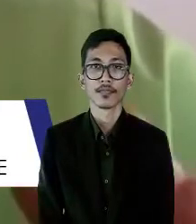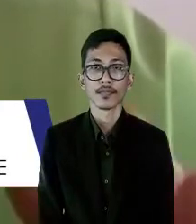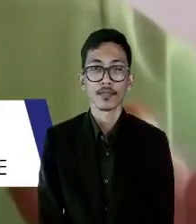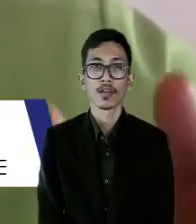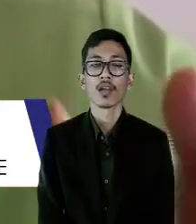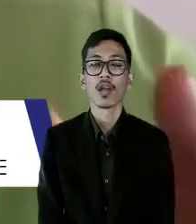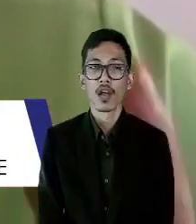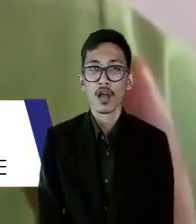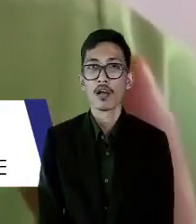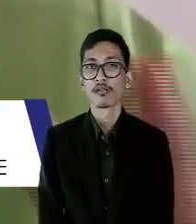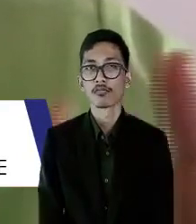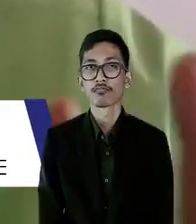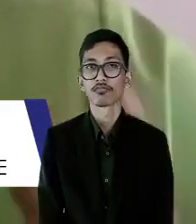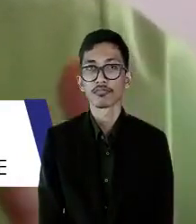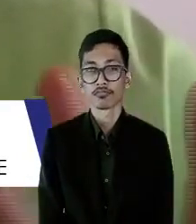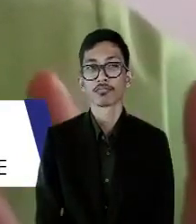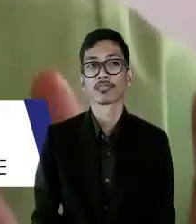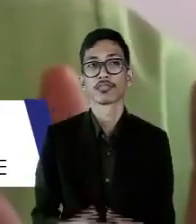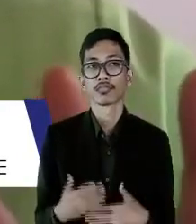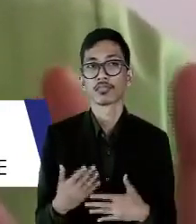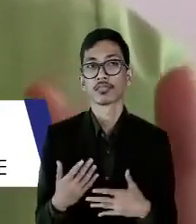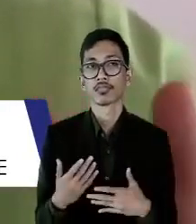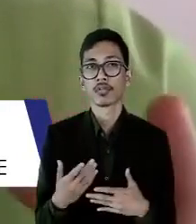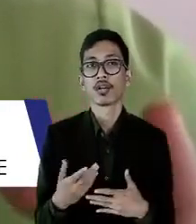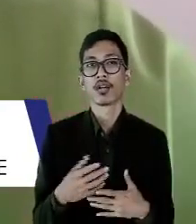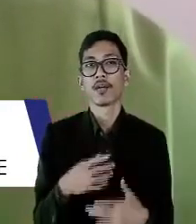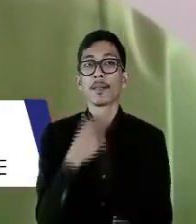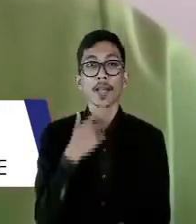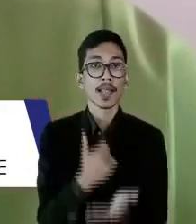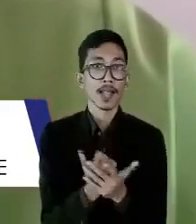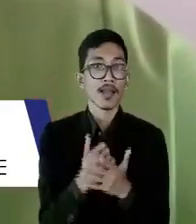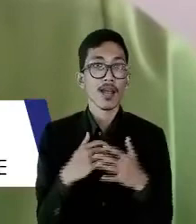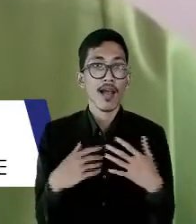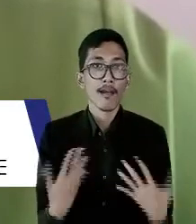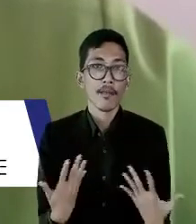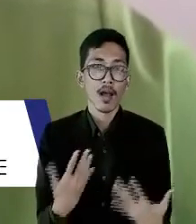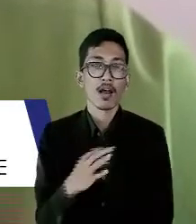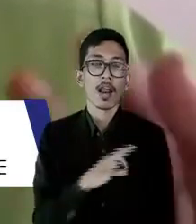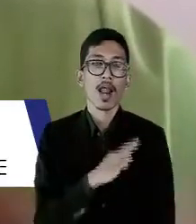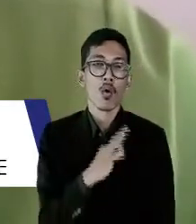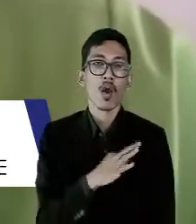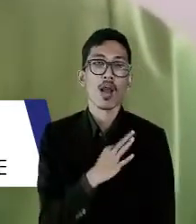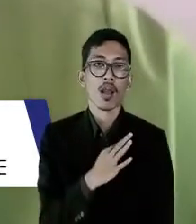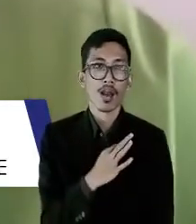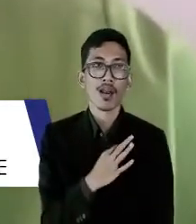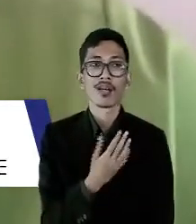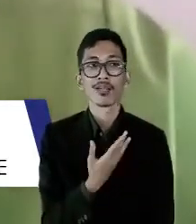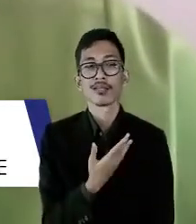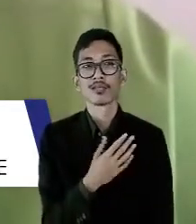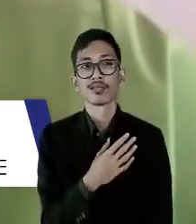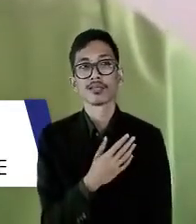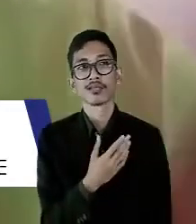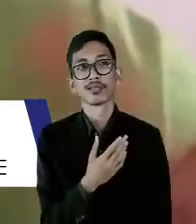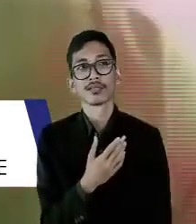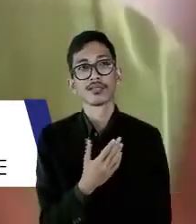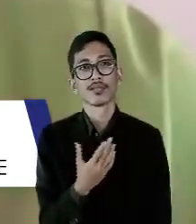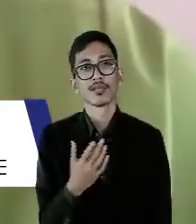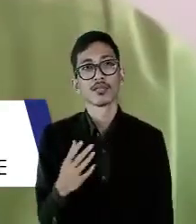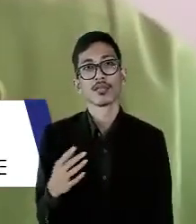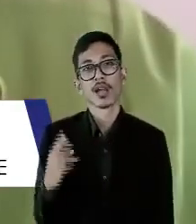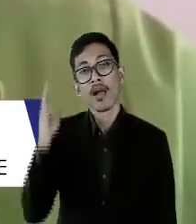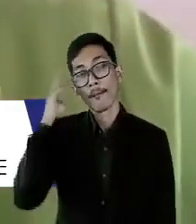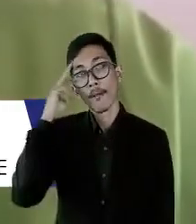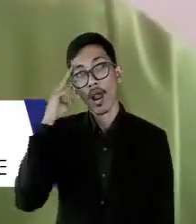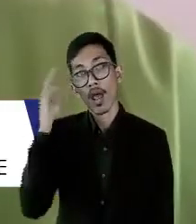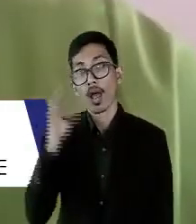peran utama yang garis depan kita adalah relawan. Dari supervisor memberikan arahan untuk